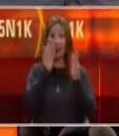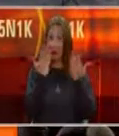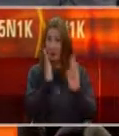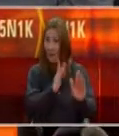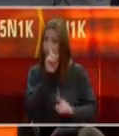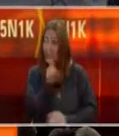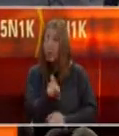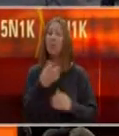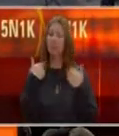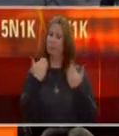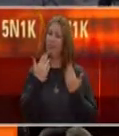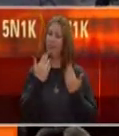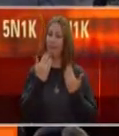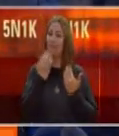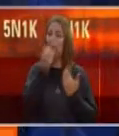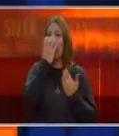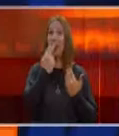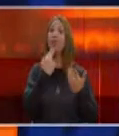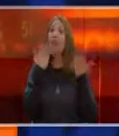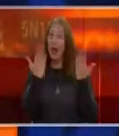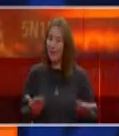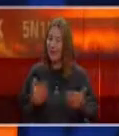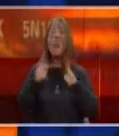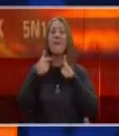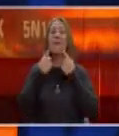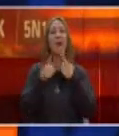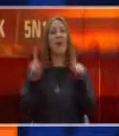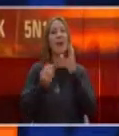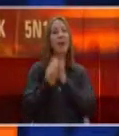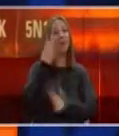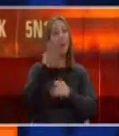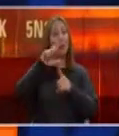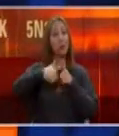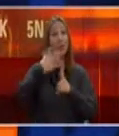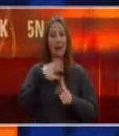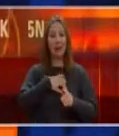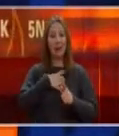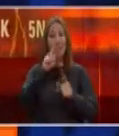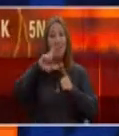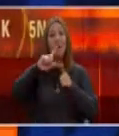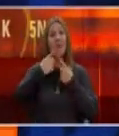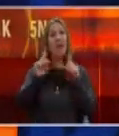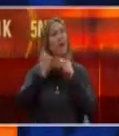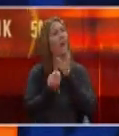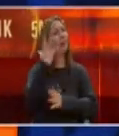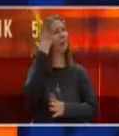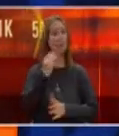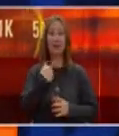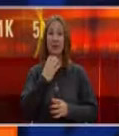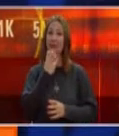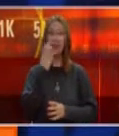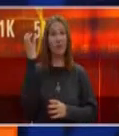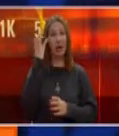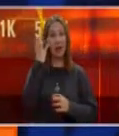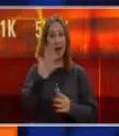misiniz? Evet, evet. Fark Yaratanlar Projesi kendisi dediğim gibi bir fark yaratan oldu ve bizim de Sabancı